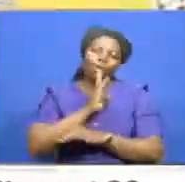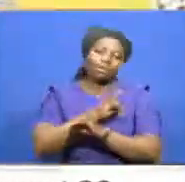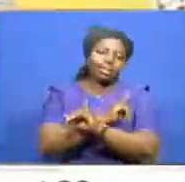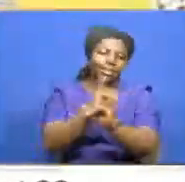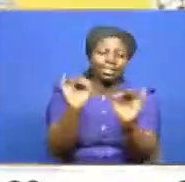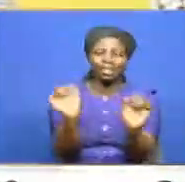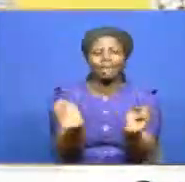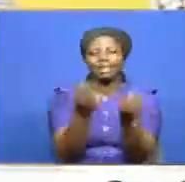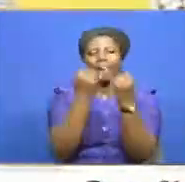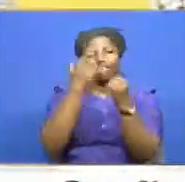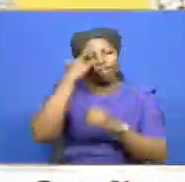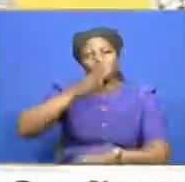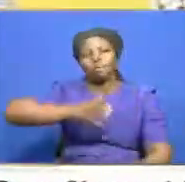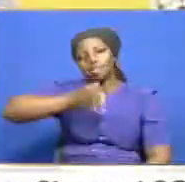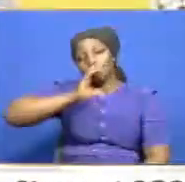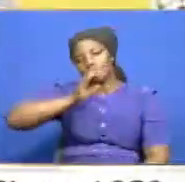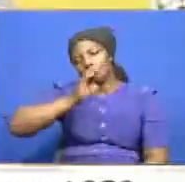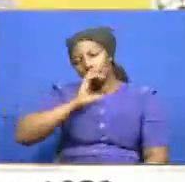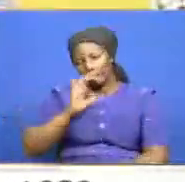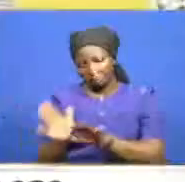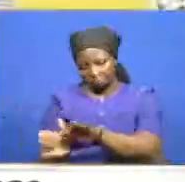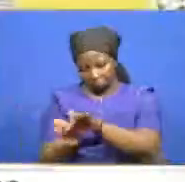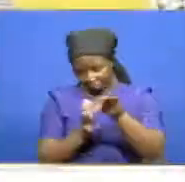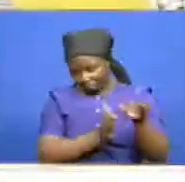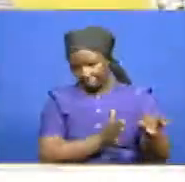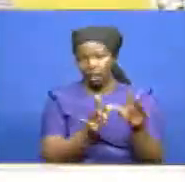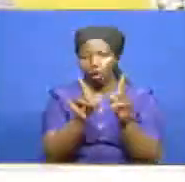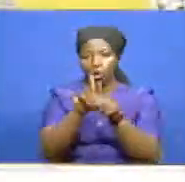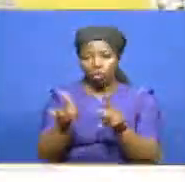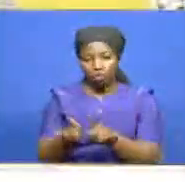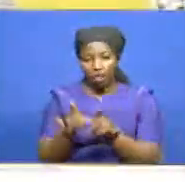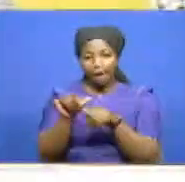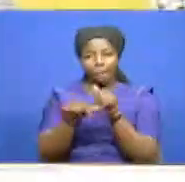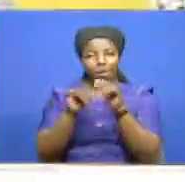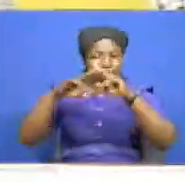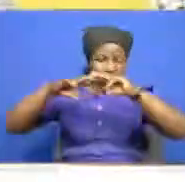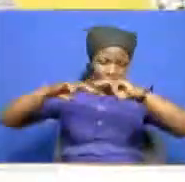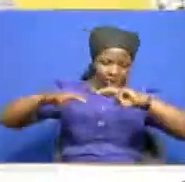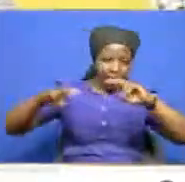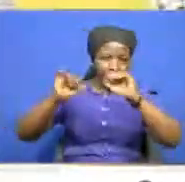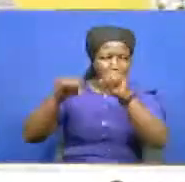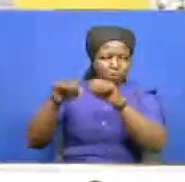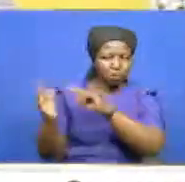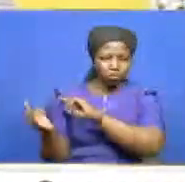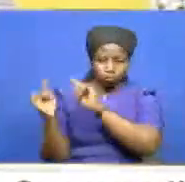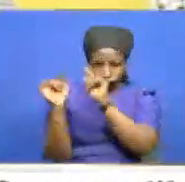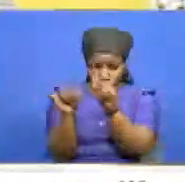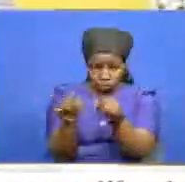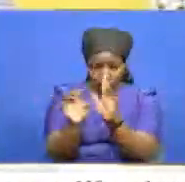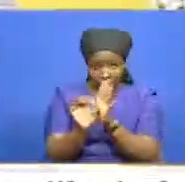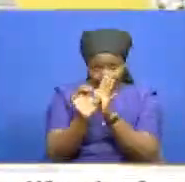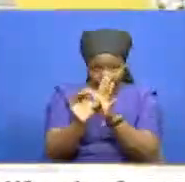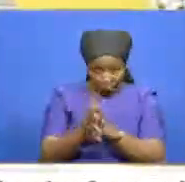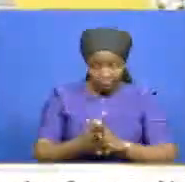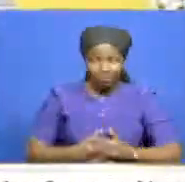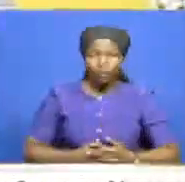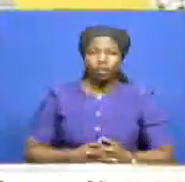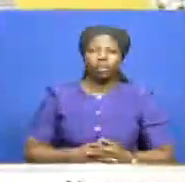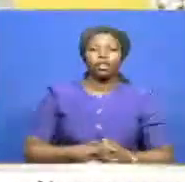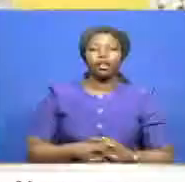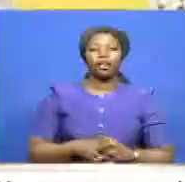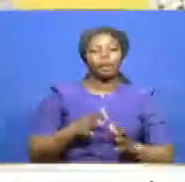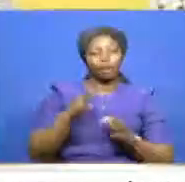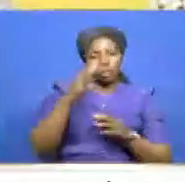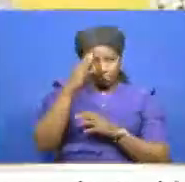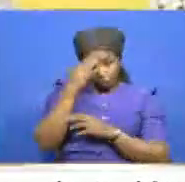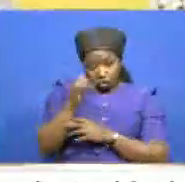Pia kama ni mambo ya research, pia unaweza kuja kama course unafanya